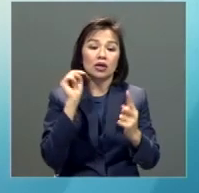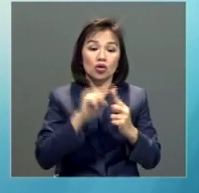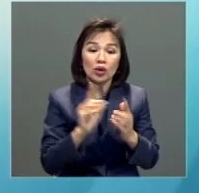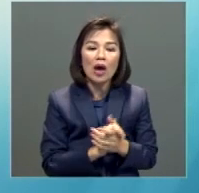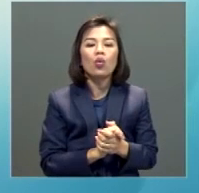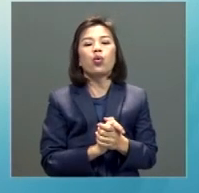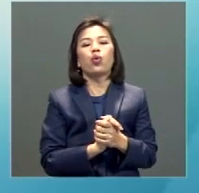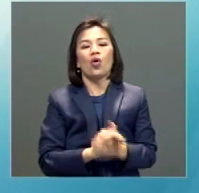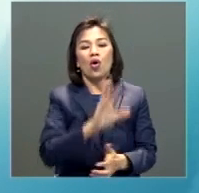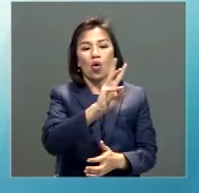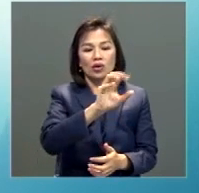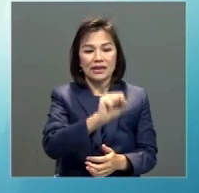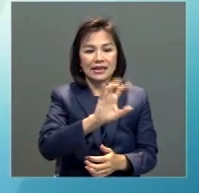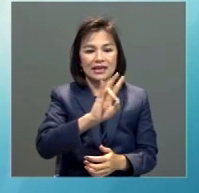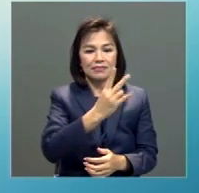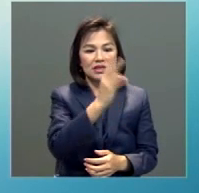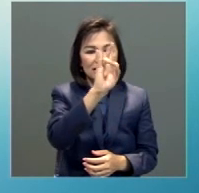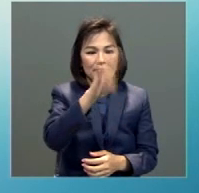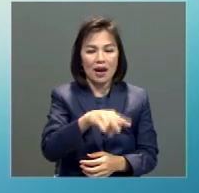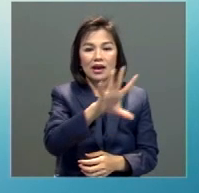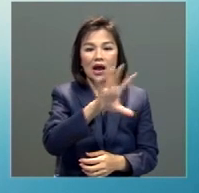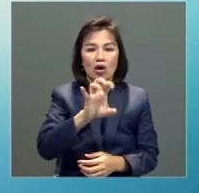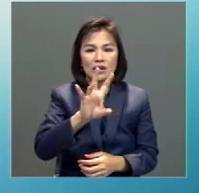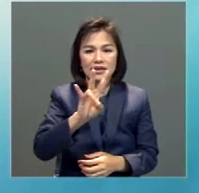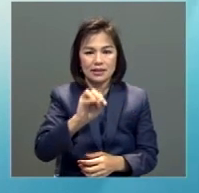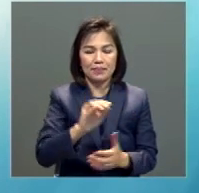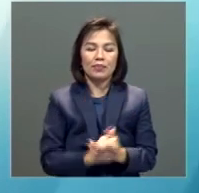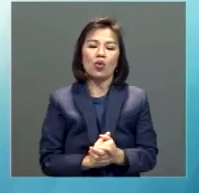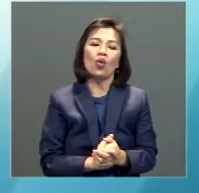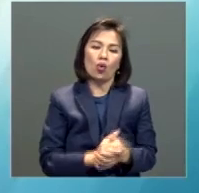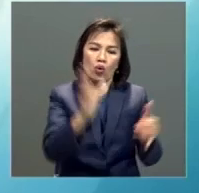เรามาดูอันดับหนึ่งของโลกก็ยังเป็นสายอเมริกาครับตอนนี้เกินครึ่งล้านไปแล้วนะครับ6700007570